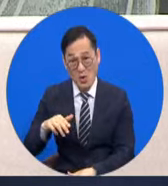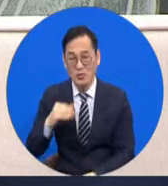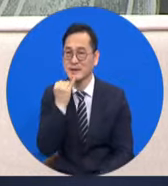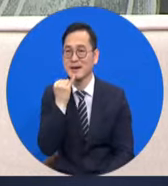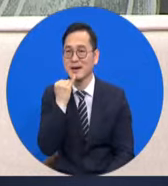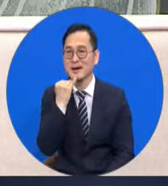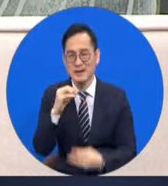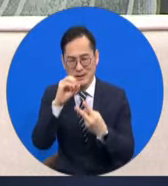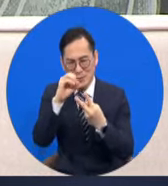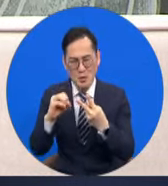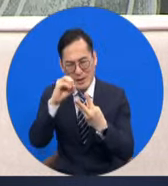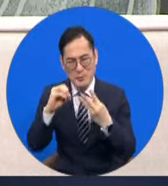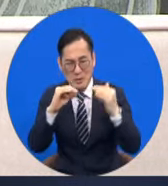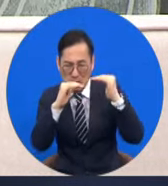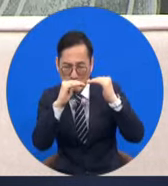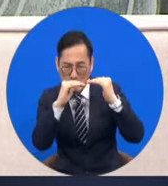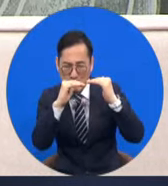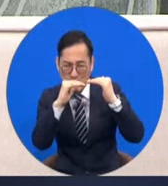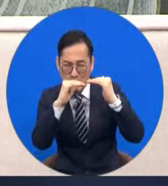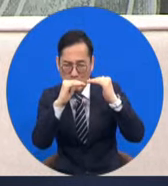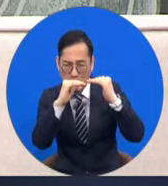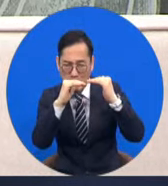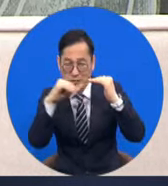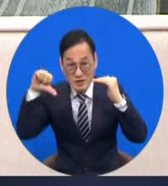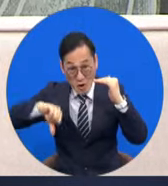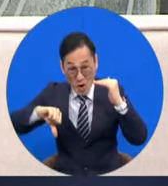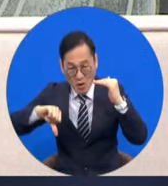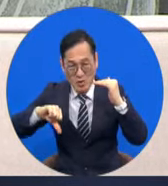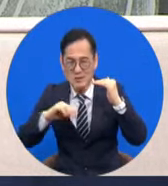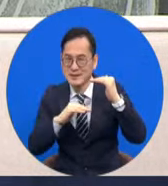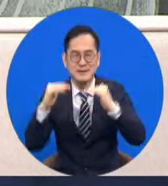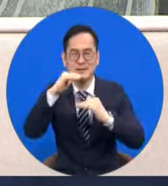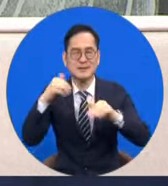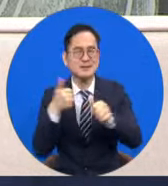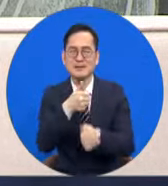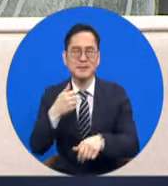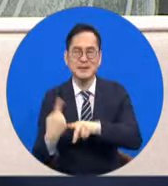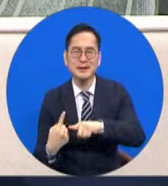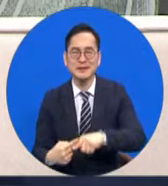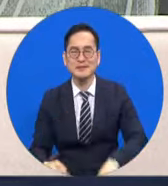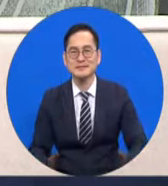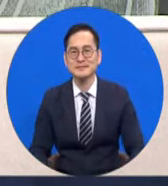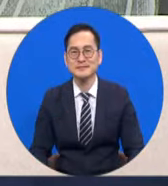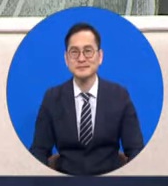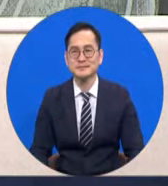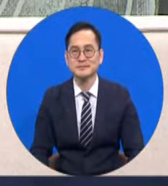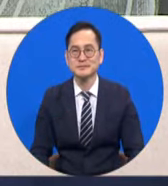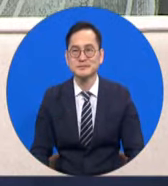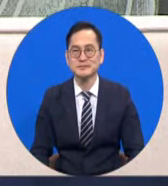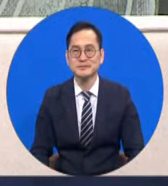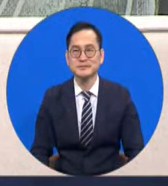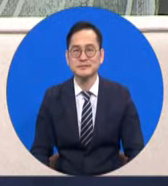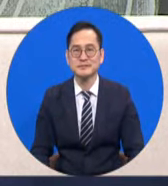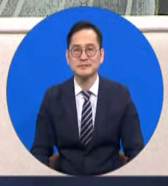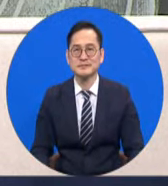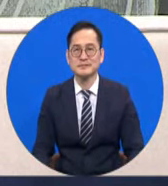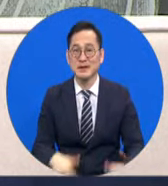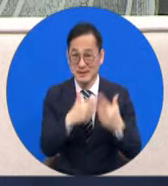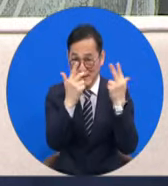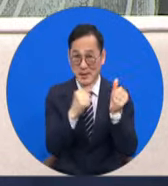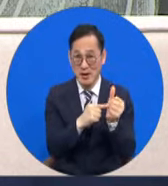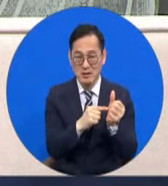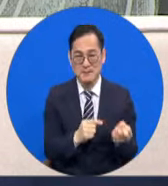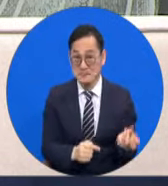2, 3% 차이로 지면 그것이 이긴 거예요. 이미. 당이 어떻게 이기고 지는 상관없이. 그런데 이재명 대표는